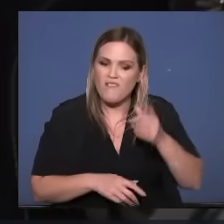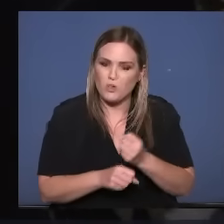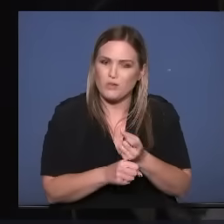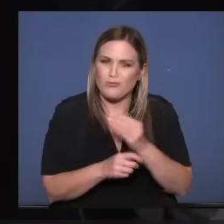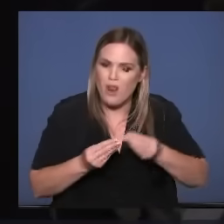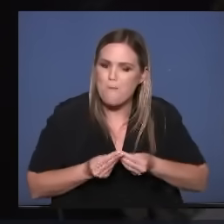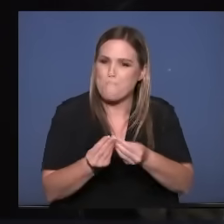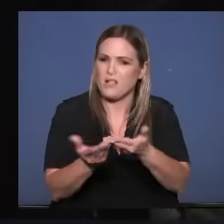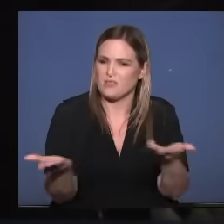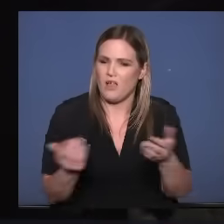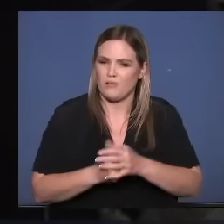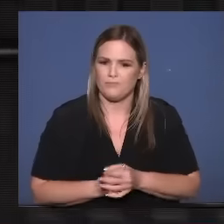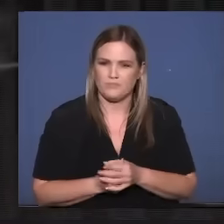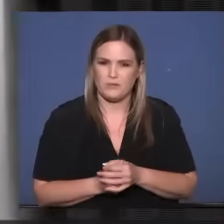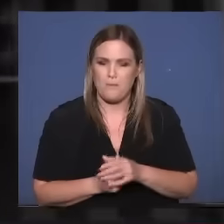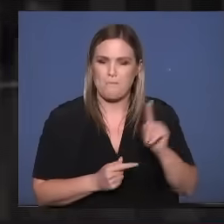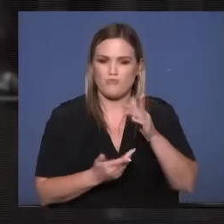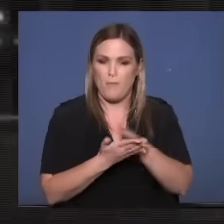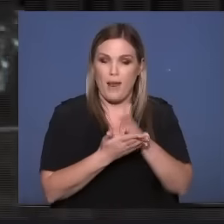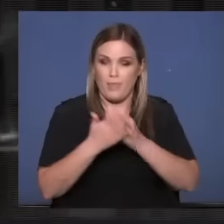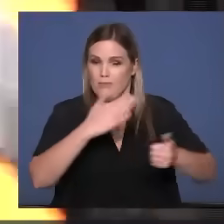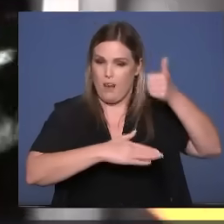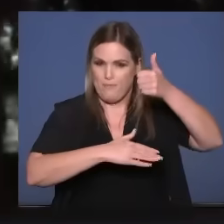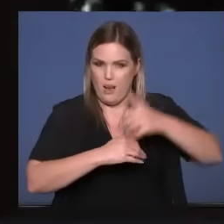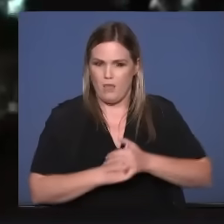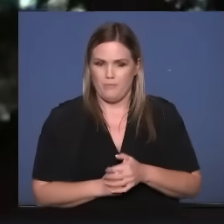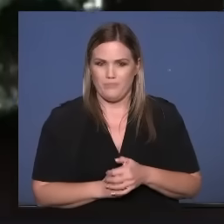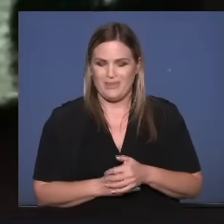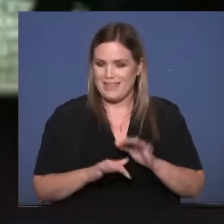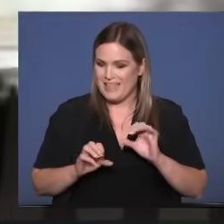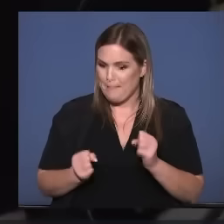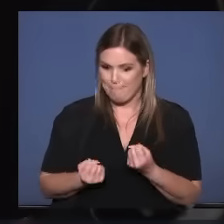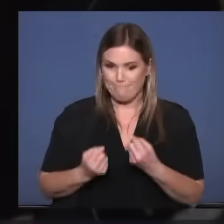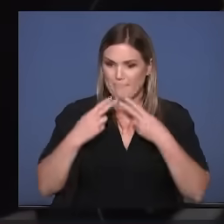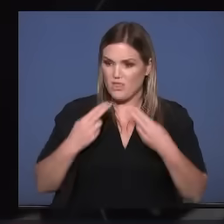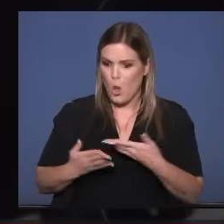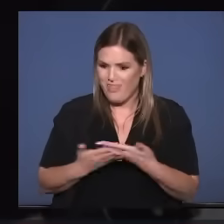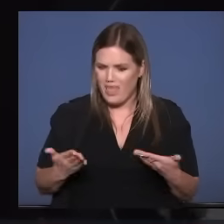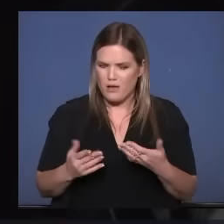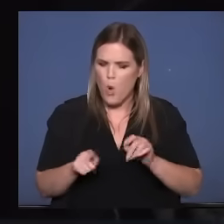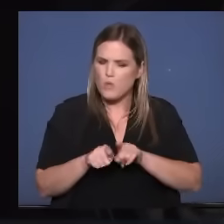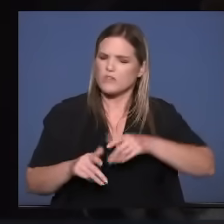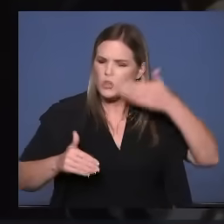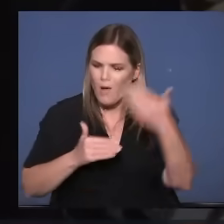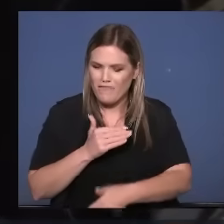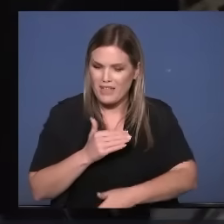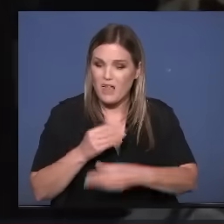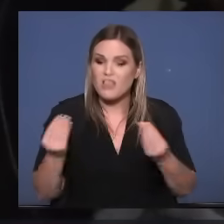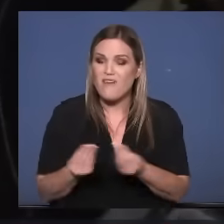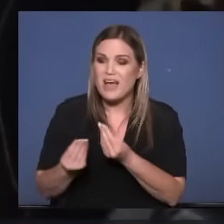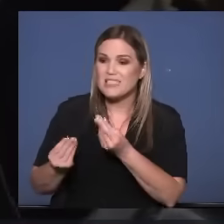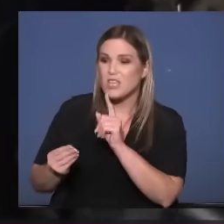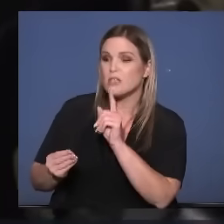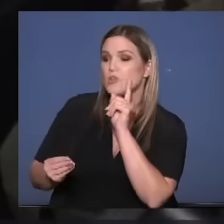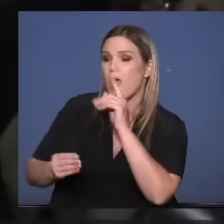מסר למי שמחליט למעלה אם לא יהיה פה פתרון סופי לדבר הזה שנקרא חיזבלה